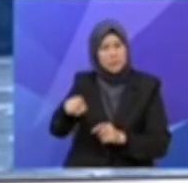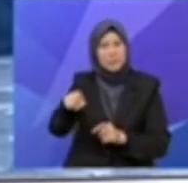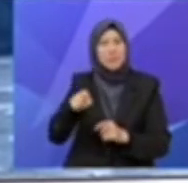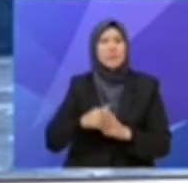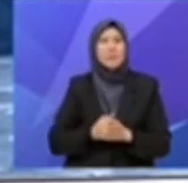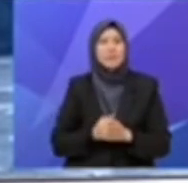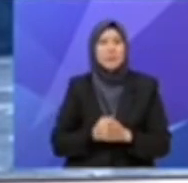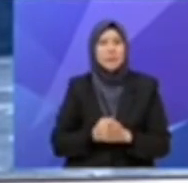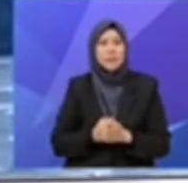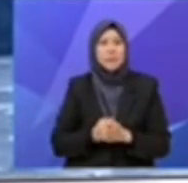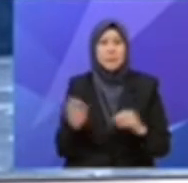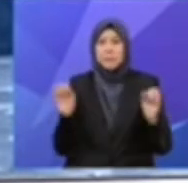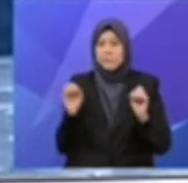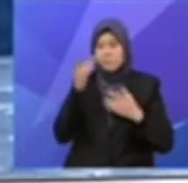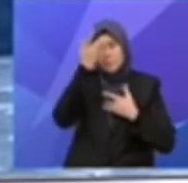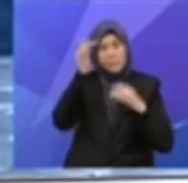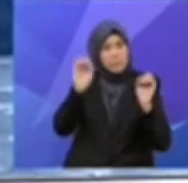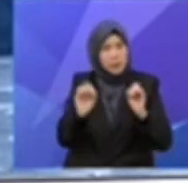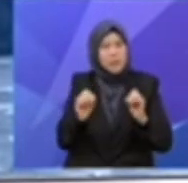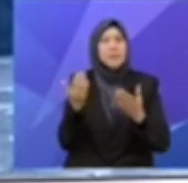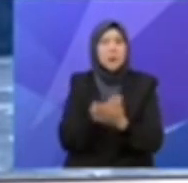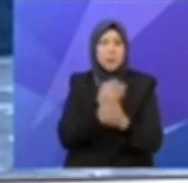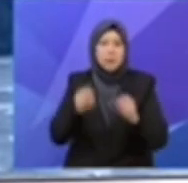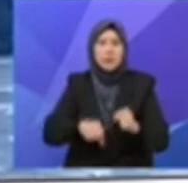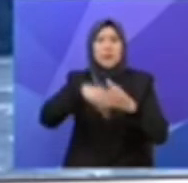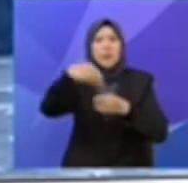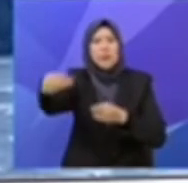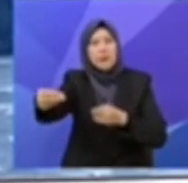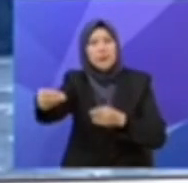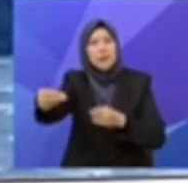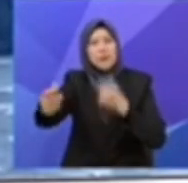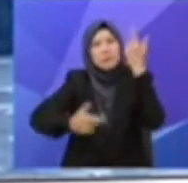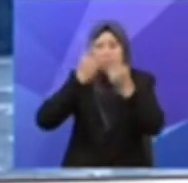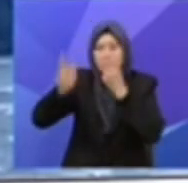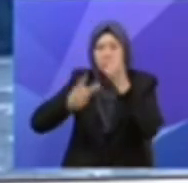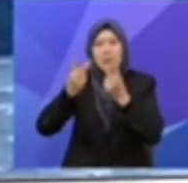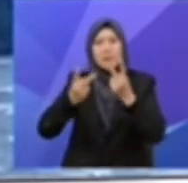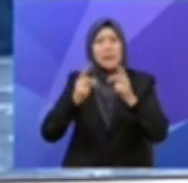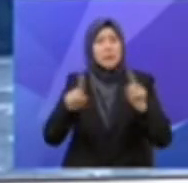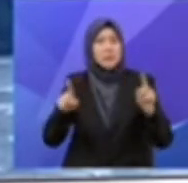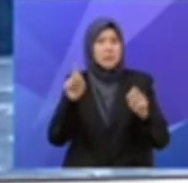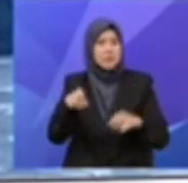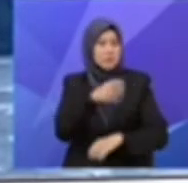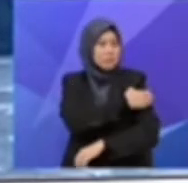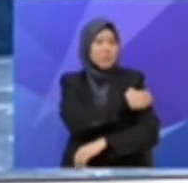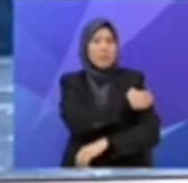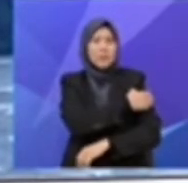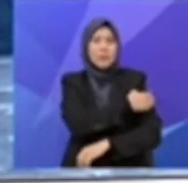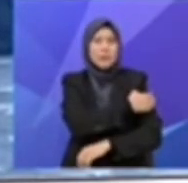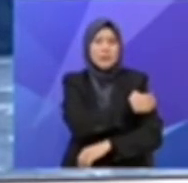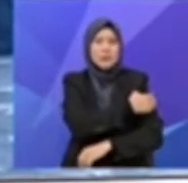dan mesjid ya Devi jalur baru klik ruang bagaimanapun kekuasaan dan juga